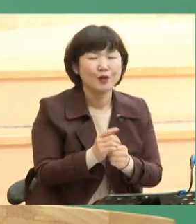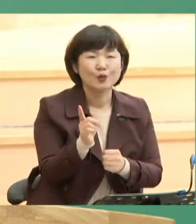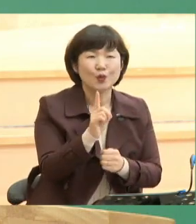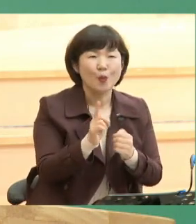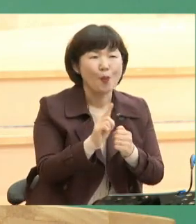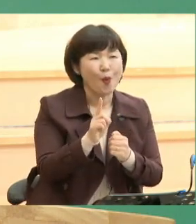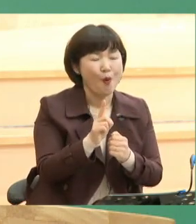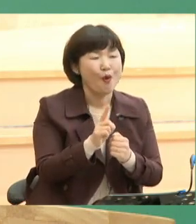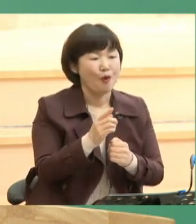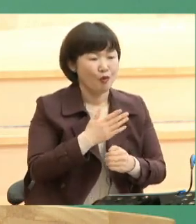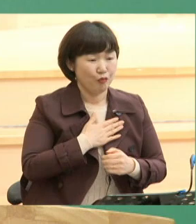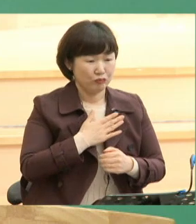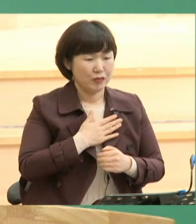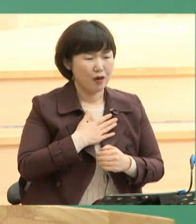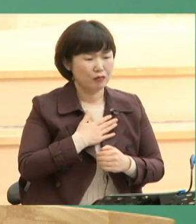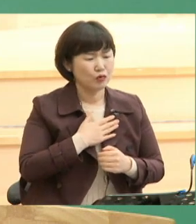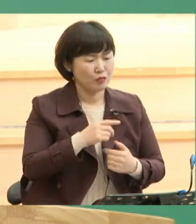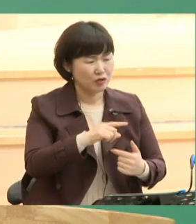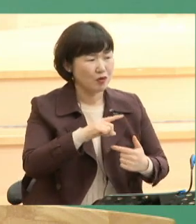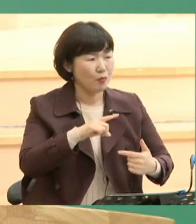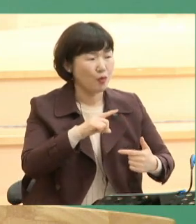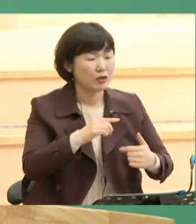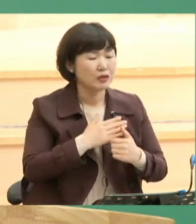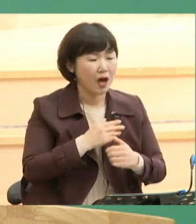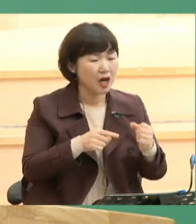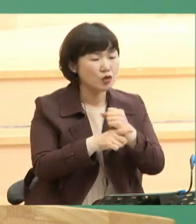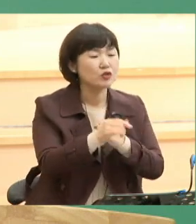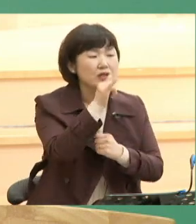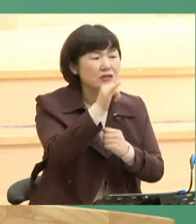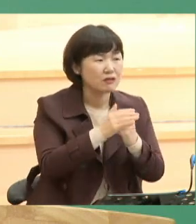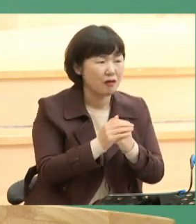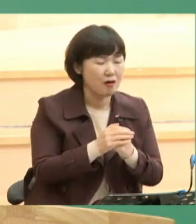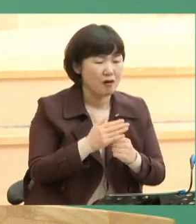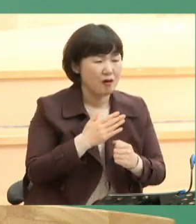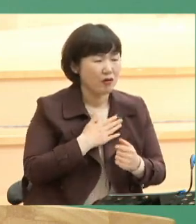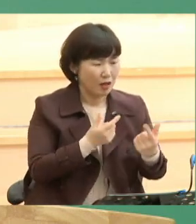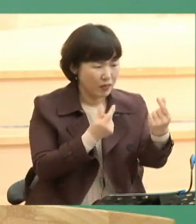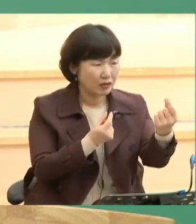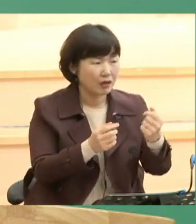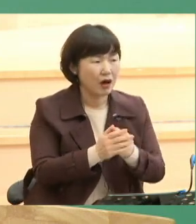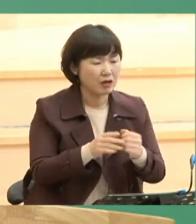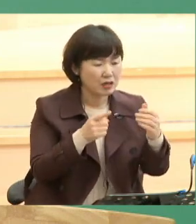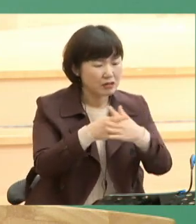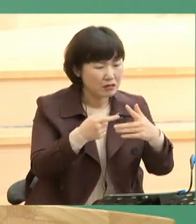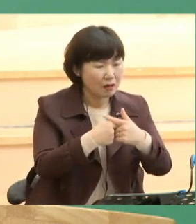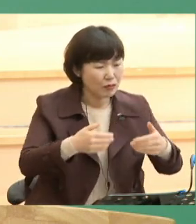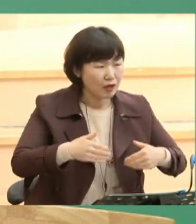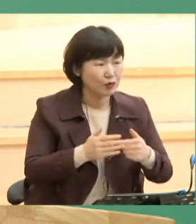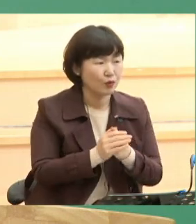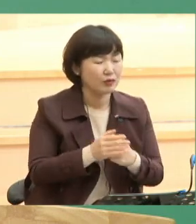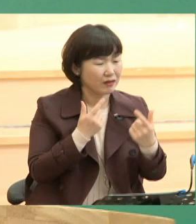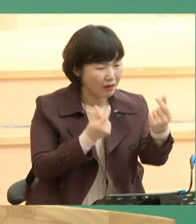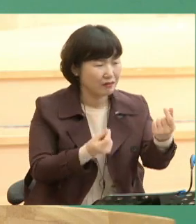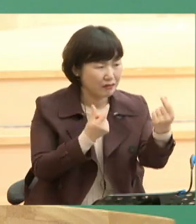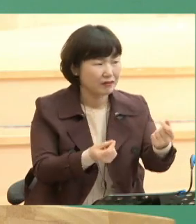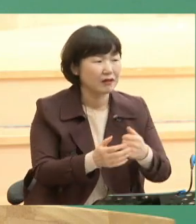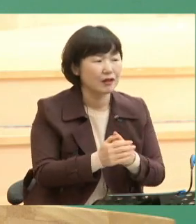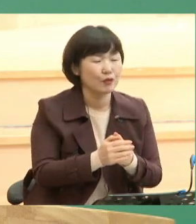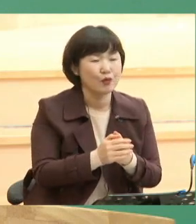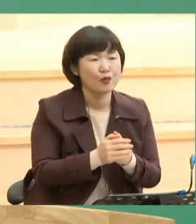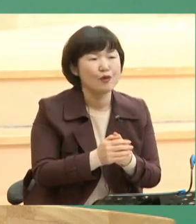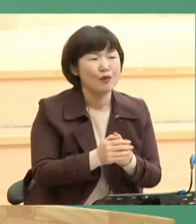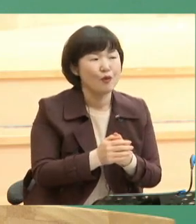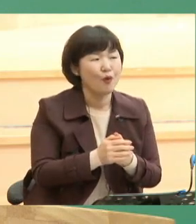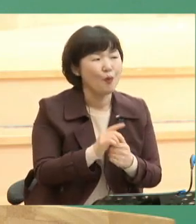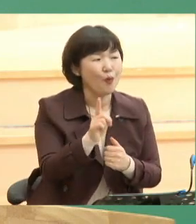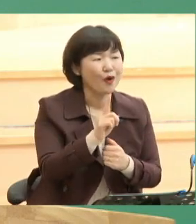면보를 쌓아 그래서 그런거라고 아 이거는 어 이 해줘야 된다고 당연한 거 아니냐 버렸어 나름대로